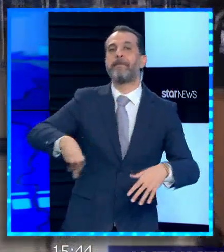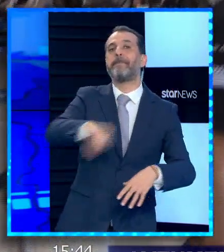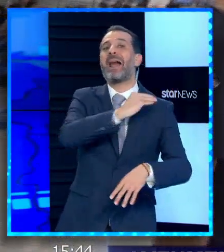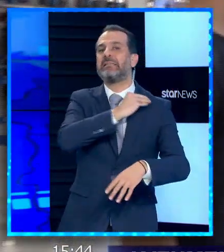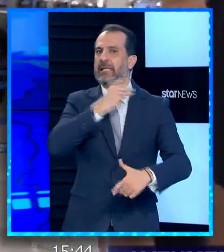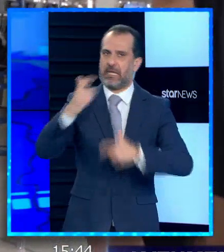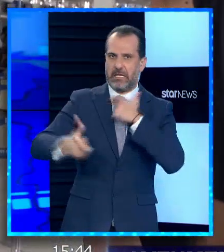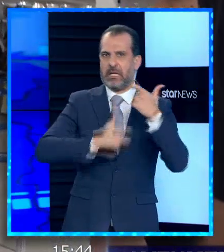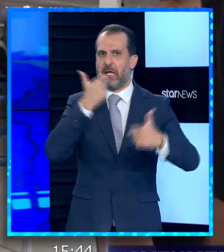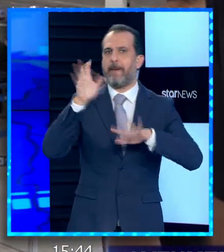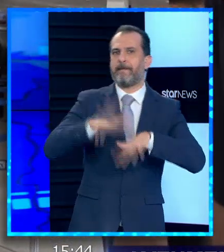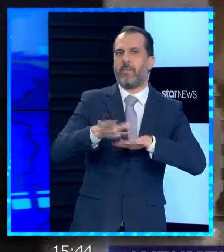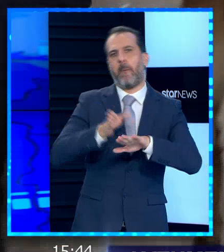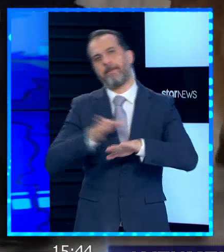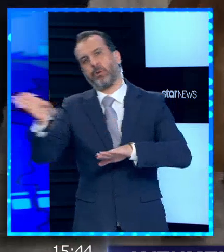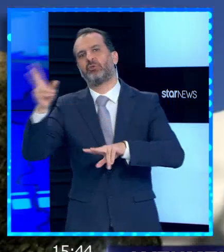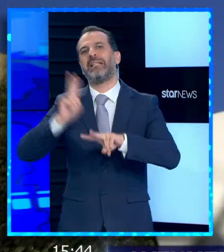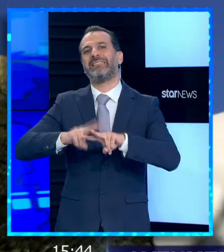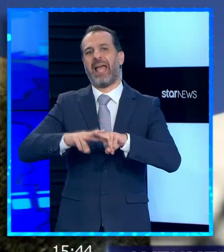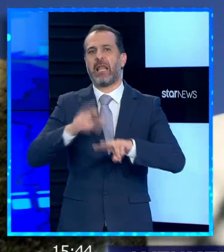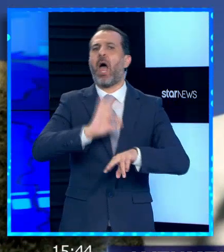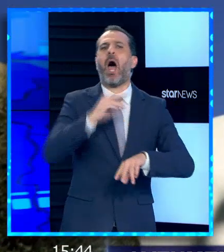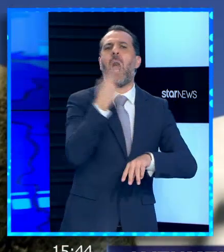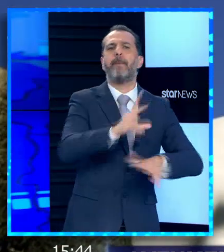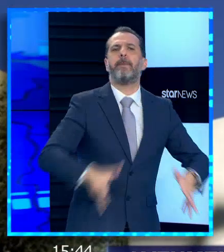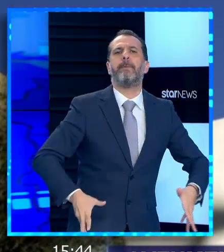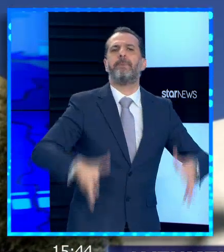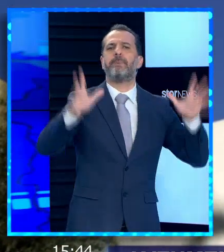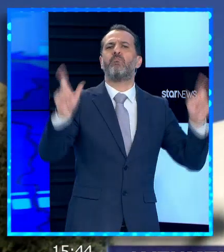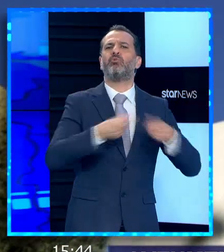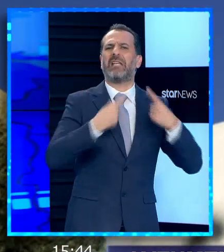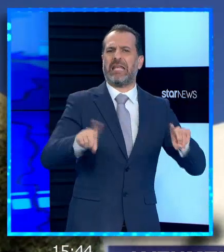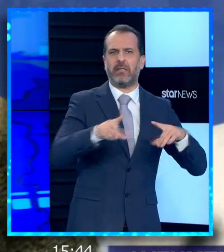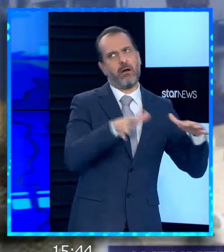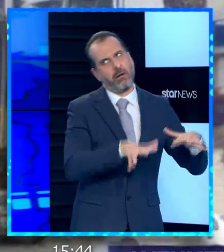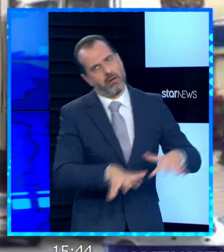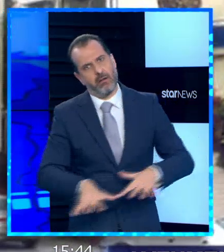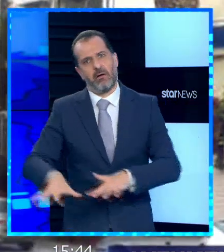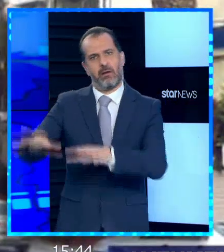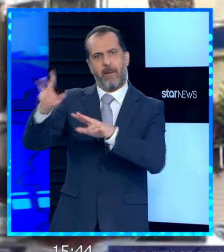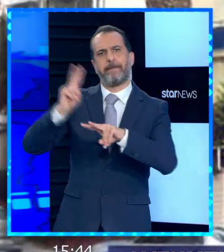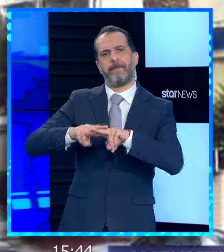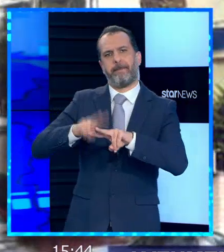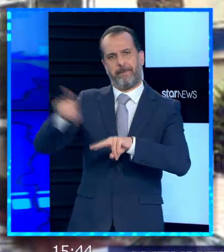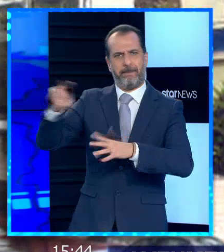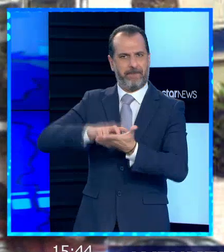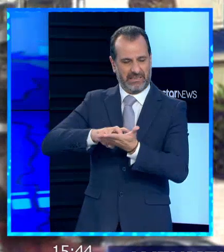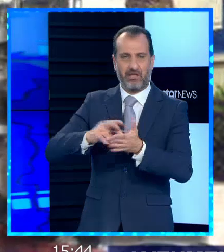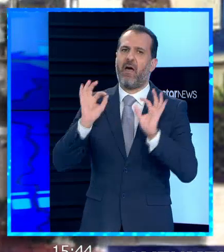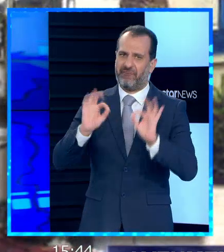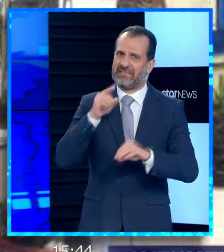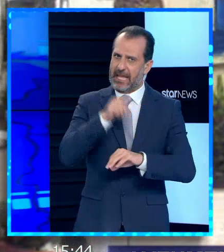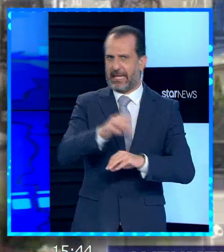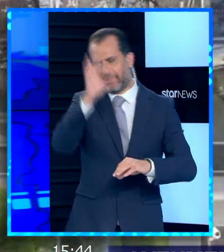Ισραηλινή πρεσβεία από το Μέγαρο Μουσικής, όπου και εκεί θα υπάρχει μια μεγαλύτερη, ακόμα περισσότερη